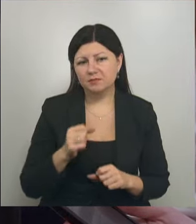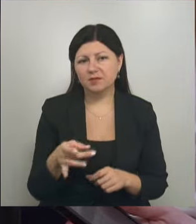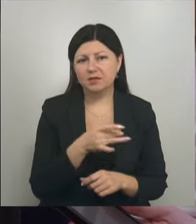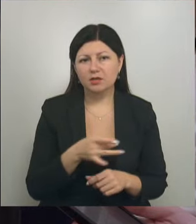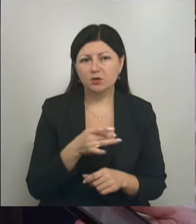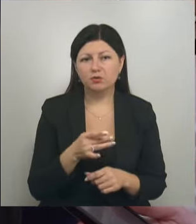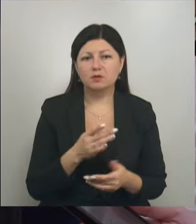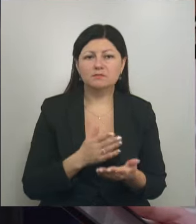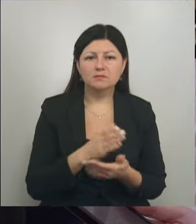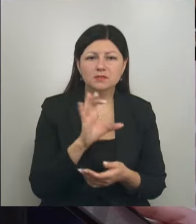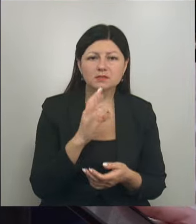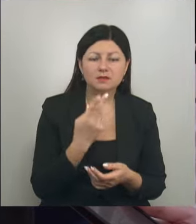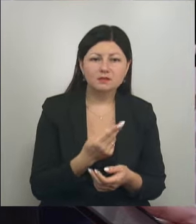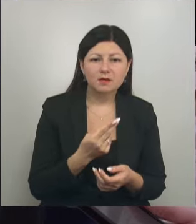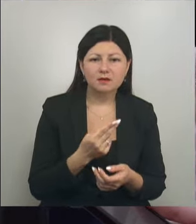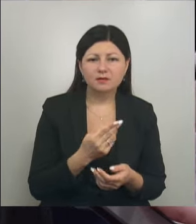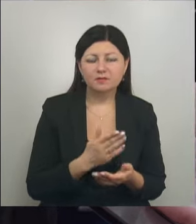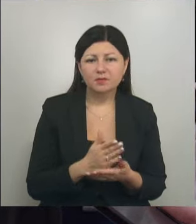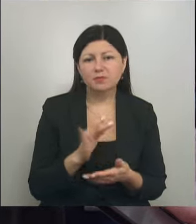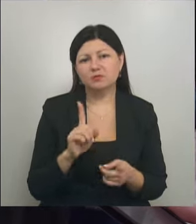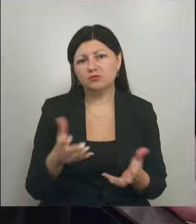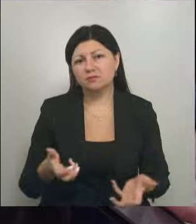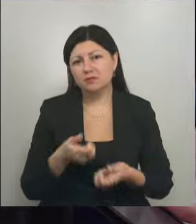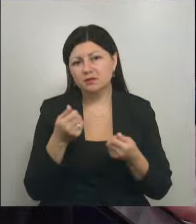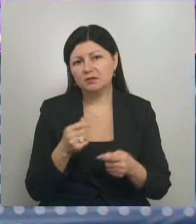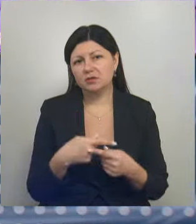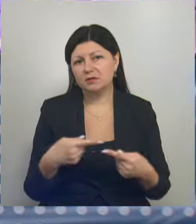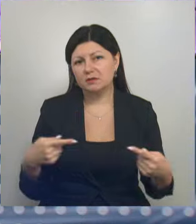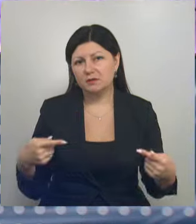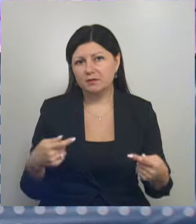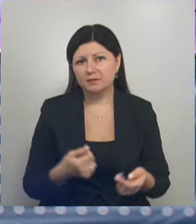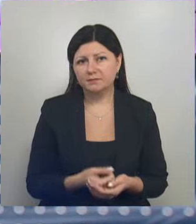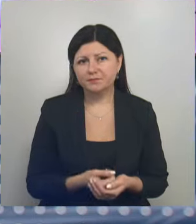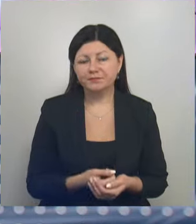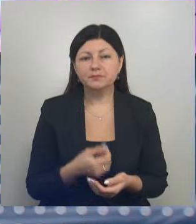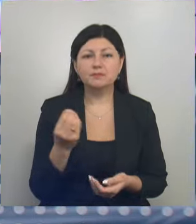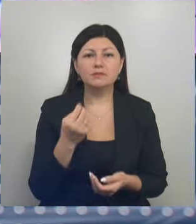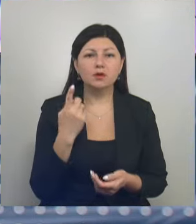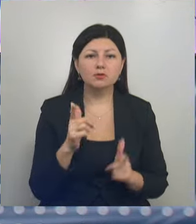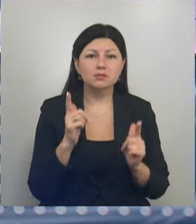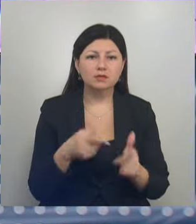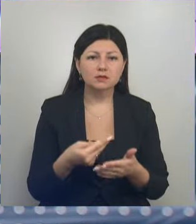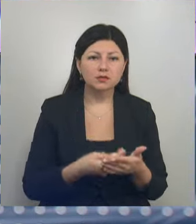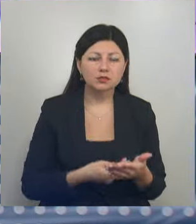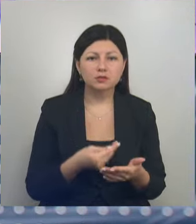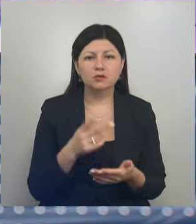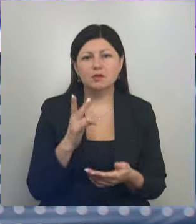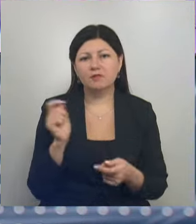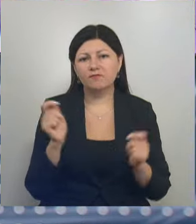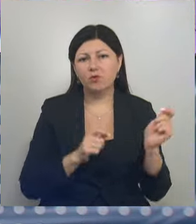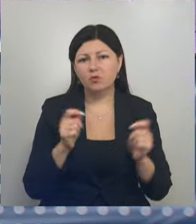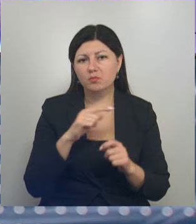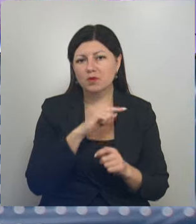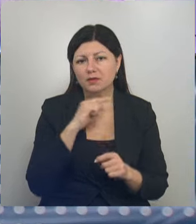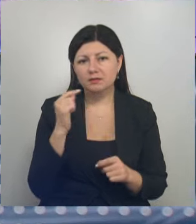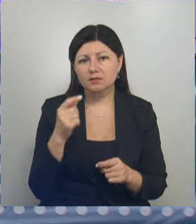социального сотрудничества, поддержки, восстановления разрушенных зданий и так далее. Еще одно соглашение, заключенное на форуме «Россия»